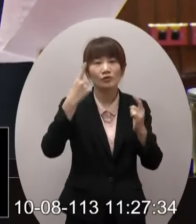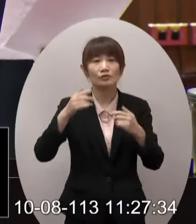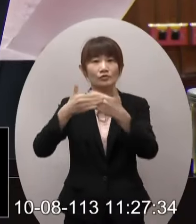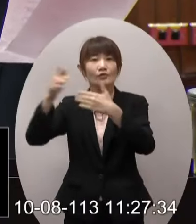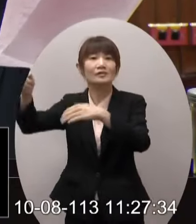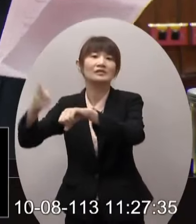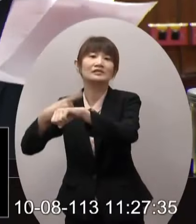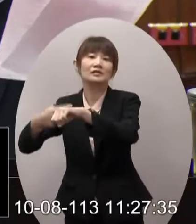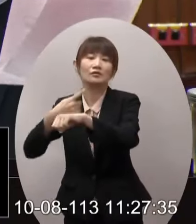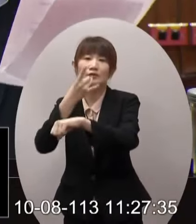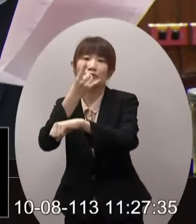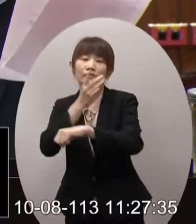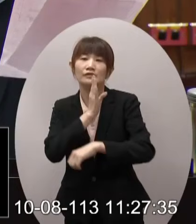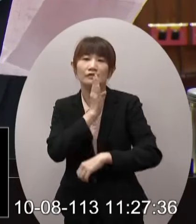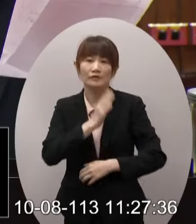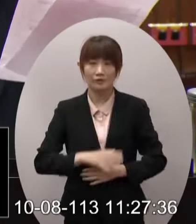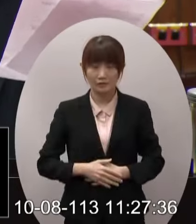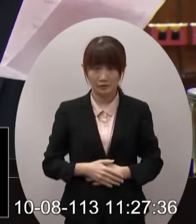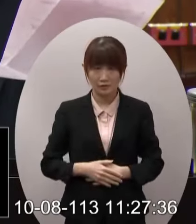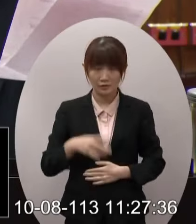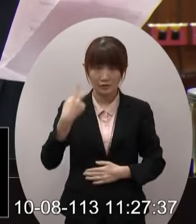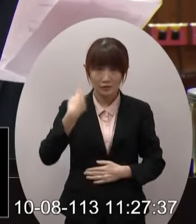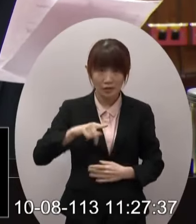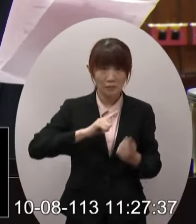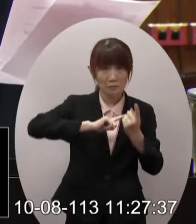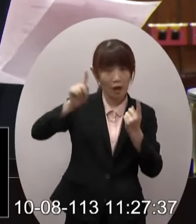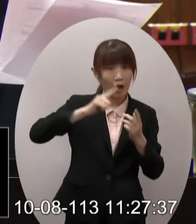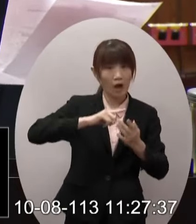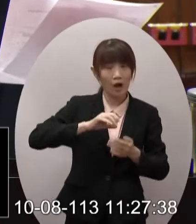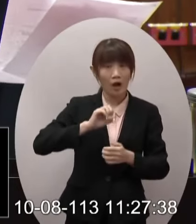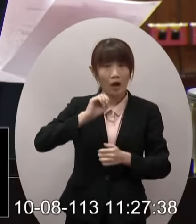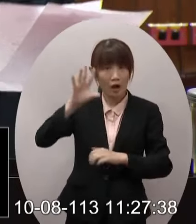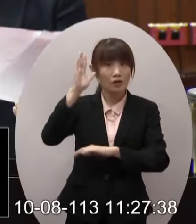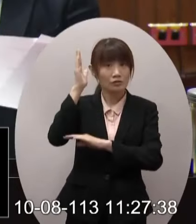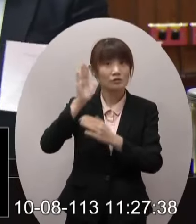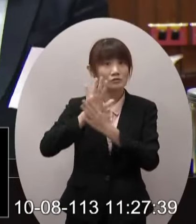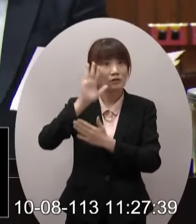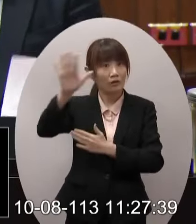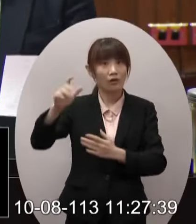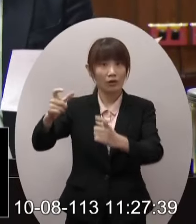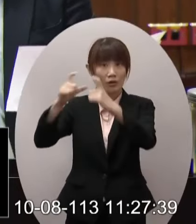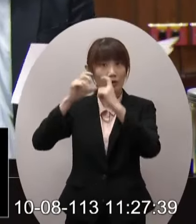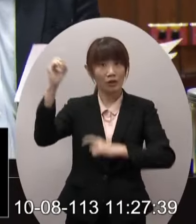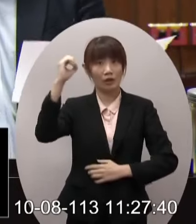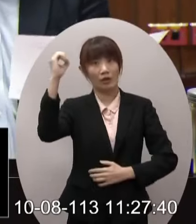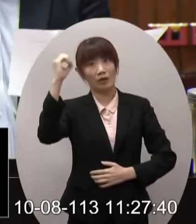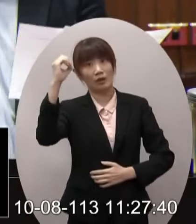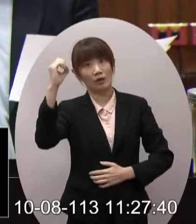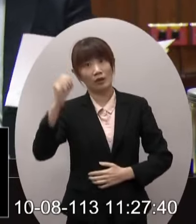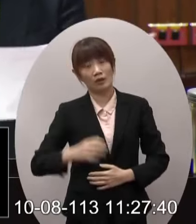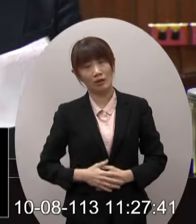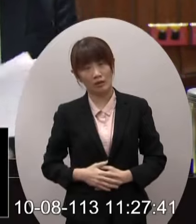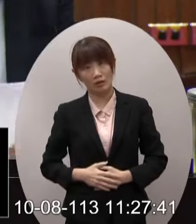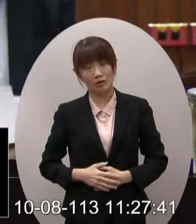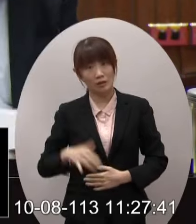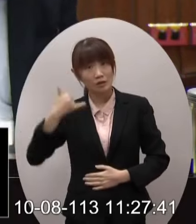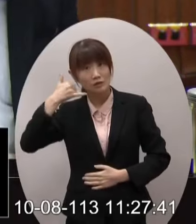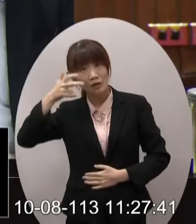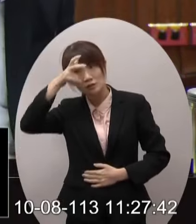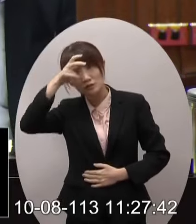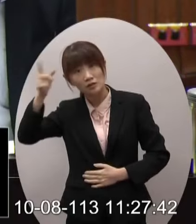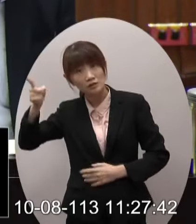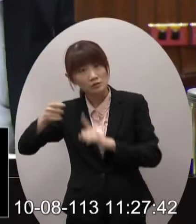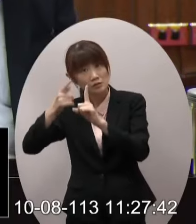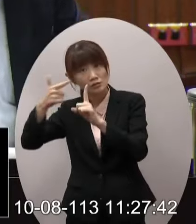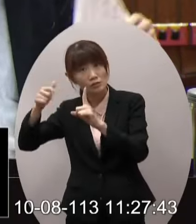呢，通知后没有结果，这是最糟糕。你看看人家警政署的165。至少